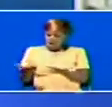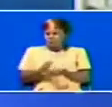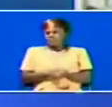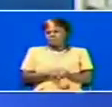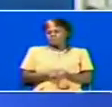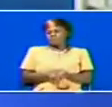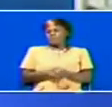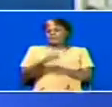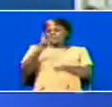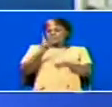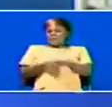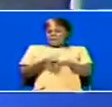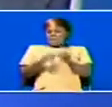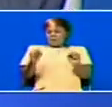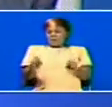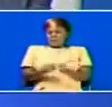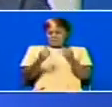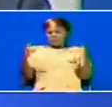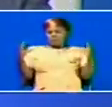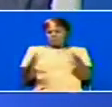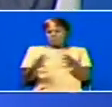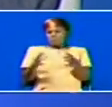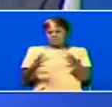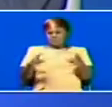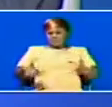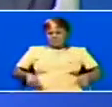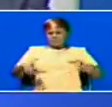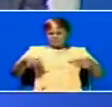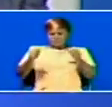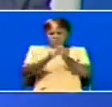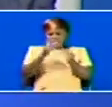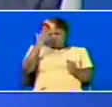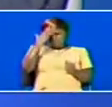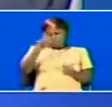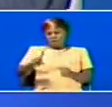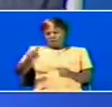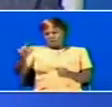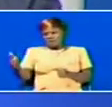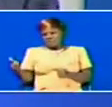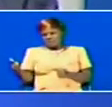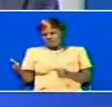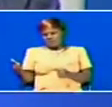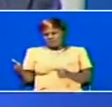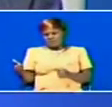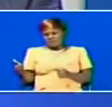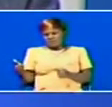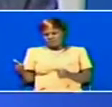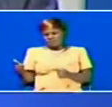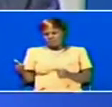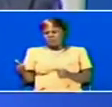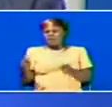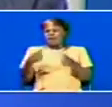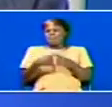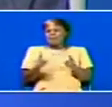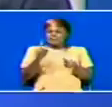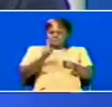hivyo? Ifikapo mahali kama hapo, unajua kwamba jamii ikiishi pamoja kuna kule kujuana na kujaribu kuwarai wengine, mm-hmm. kuwasaidia wengine. Mm-hmm. Lakini jambo